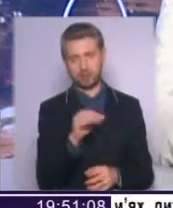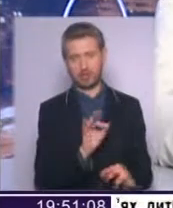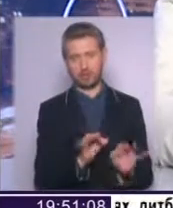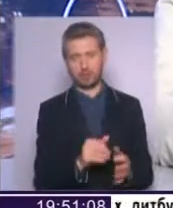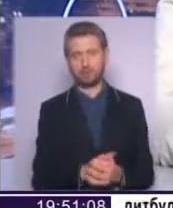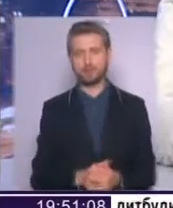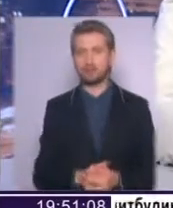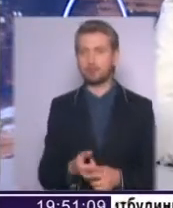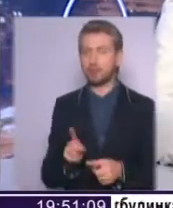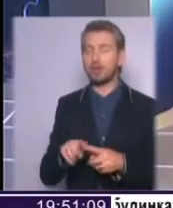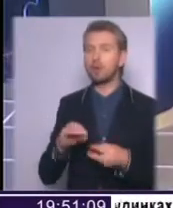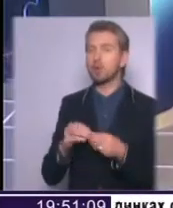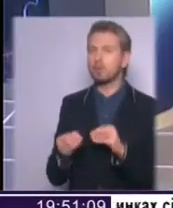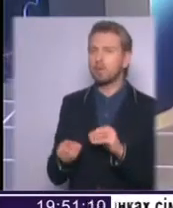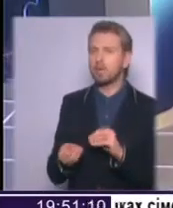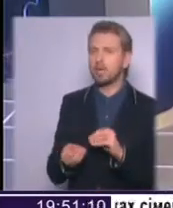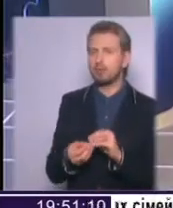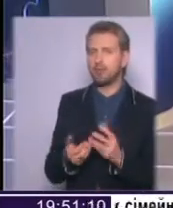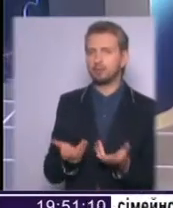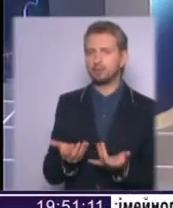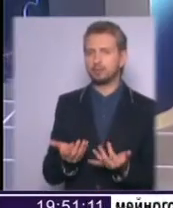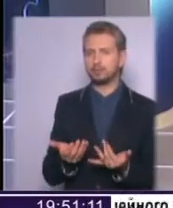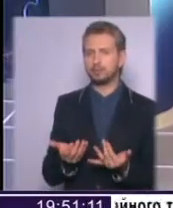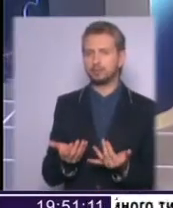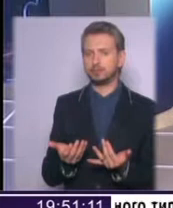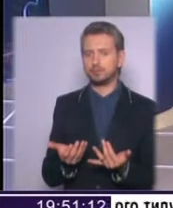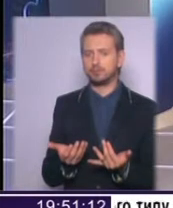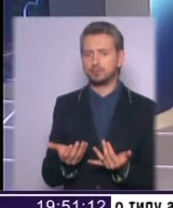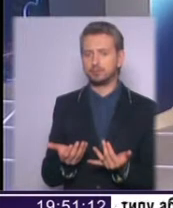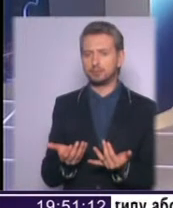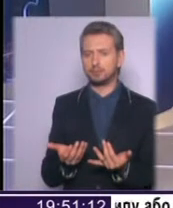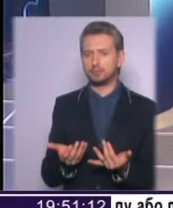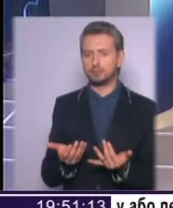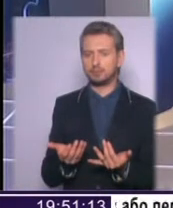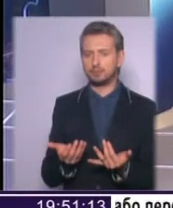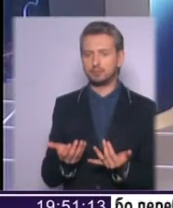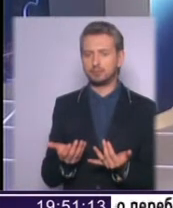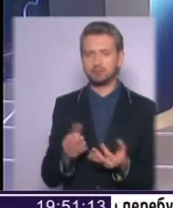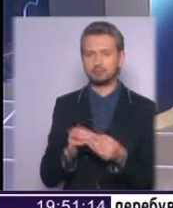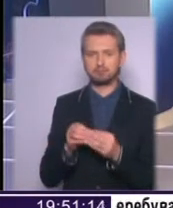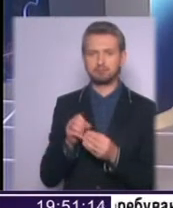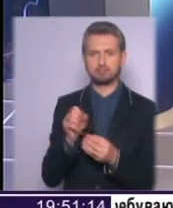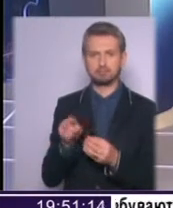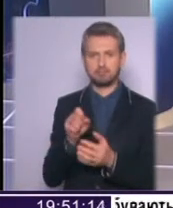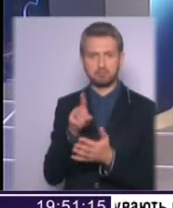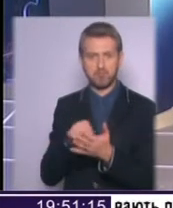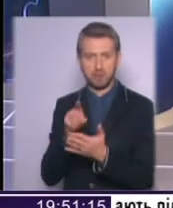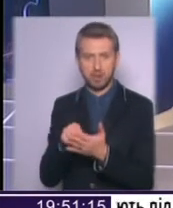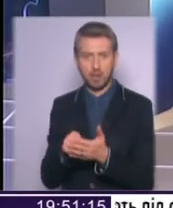Це, власне, знаєте, проблема тієї першої причини кадрових питань, тому